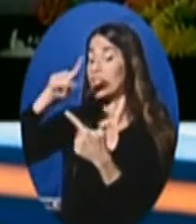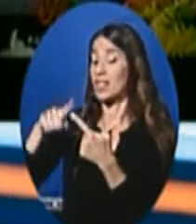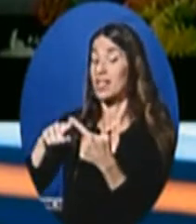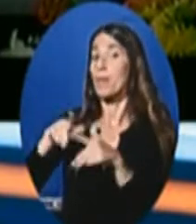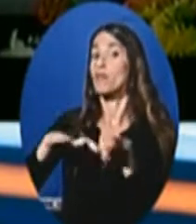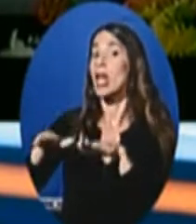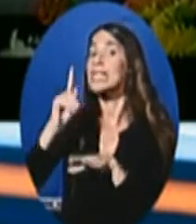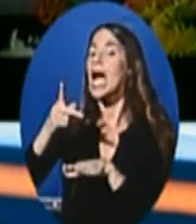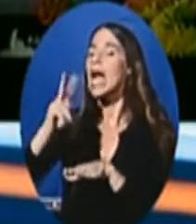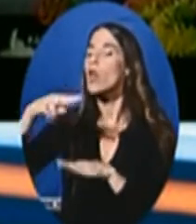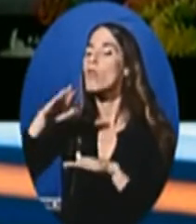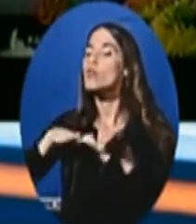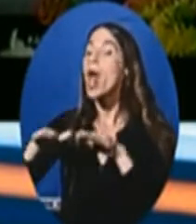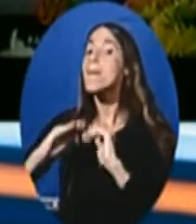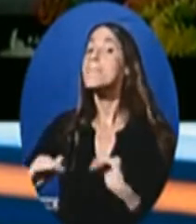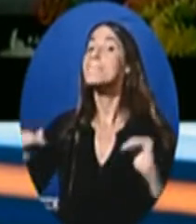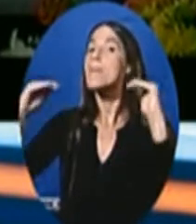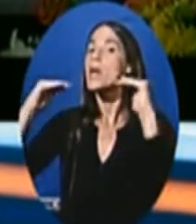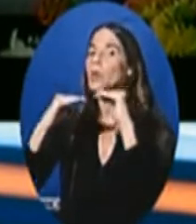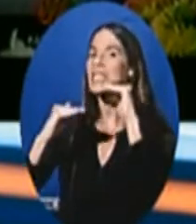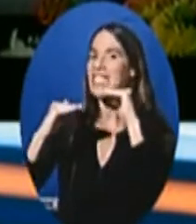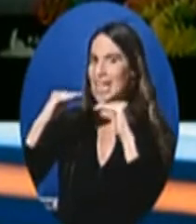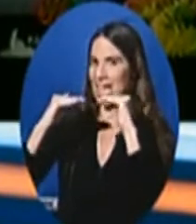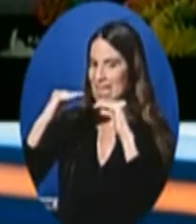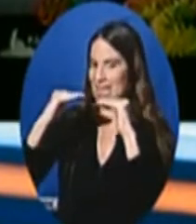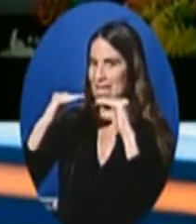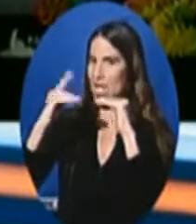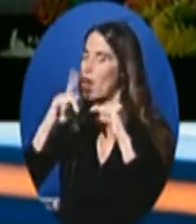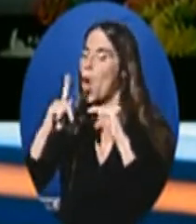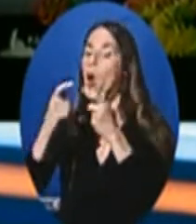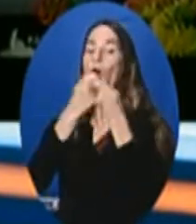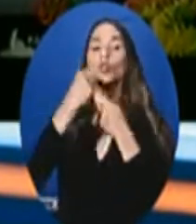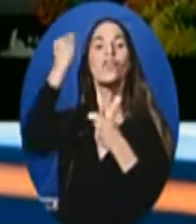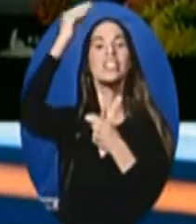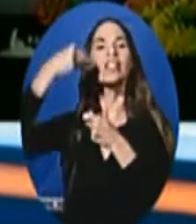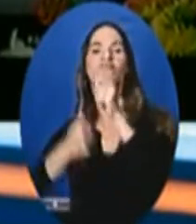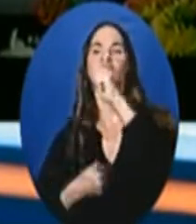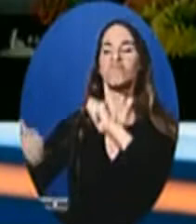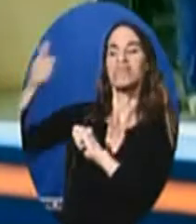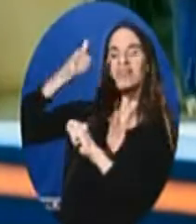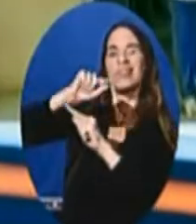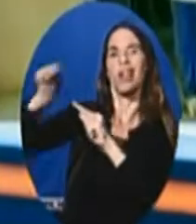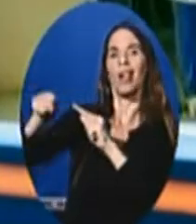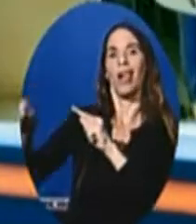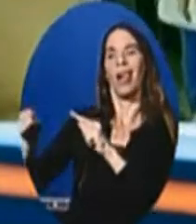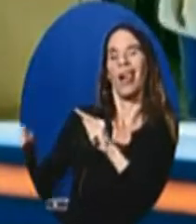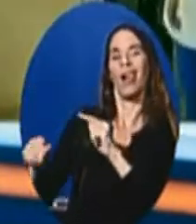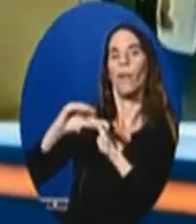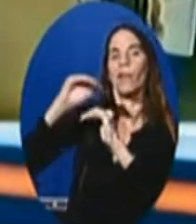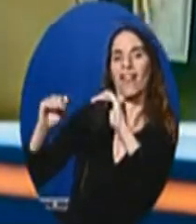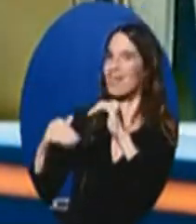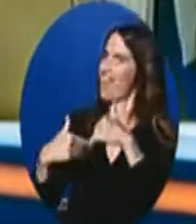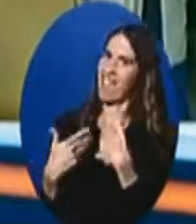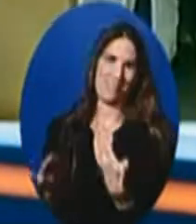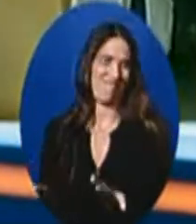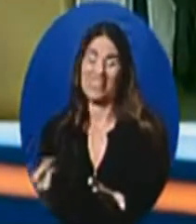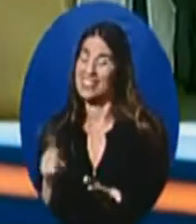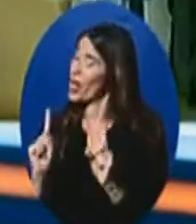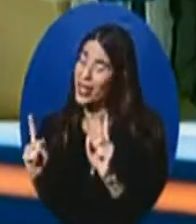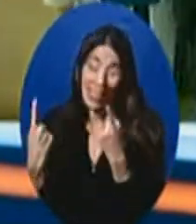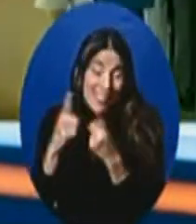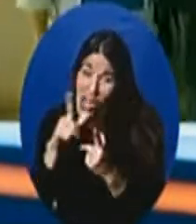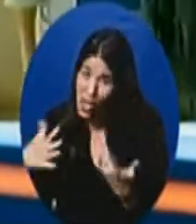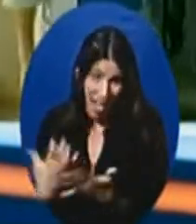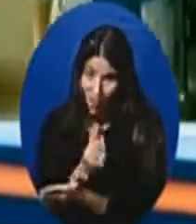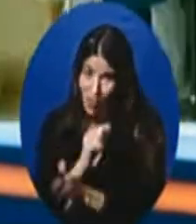צריכה להיות ממשלה מאוזנת, ולא ממשלה של רשות פלסטינית, שתהיה בעצם שכל הפלגים האחרים יהיו כפופים לה. זה לא יקרה, זה לא